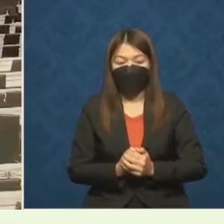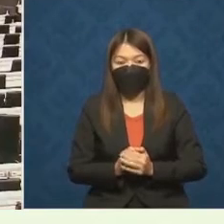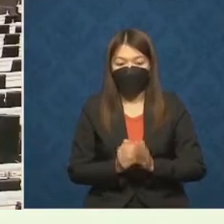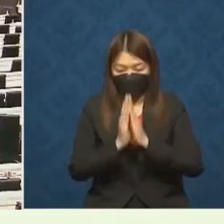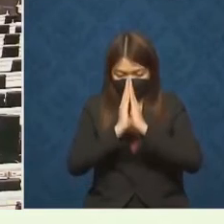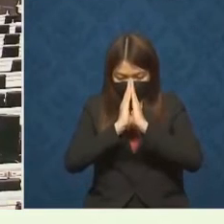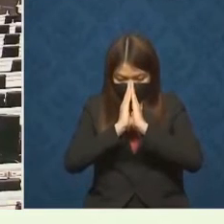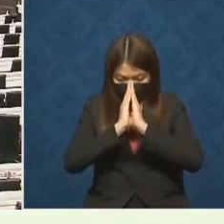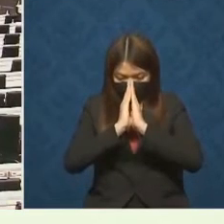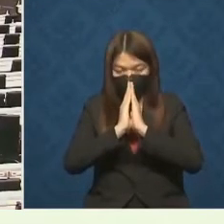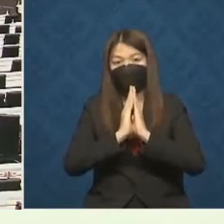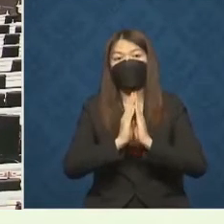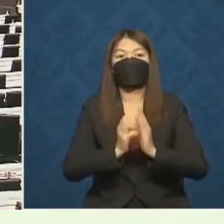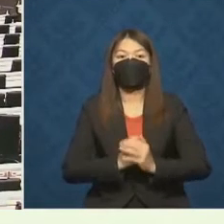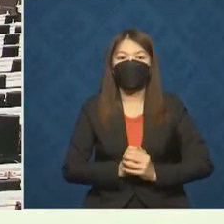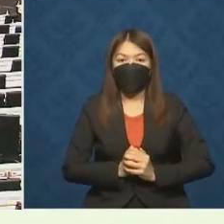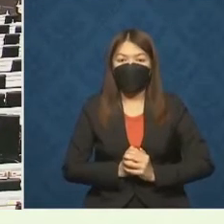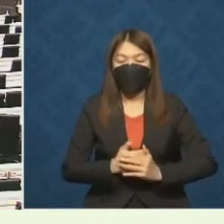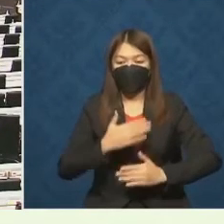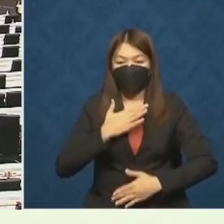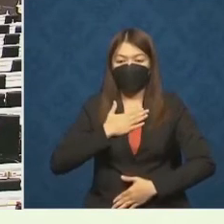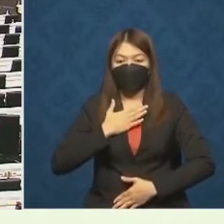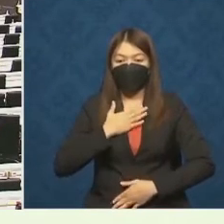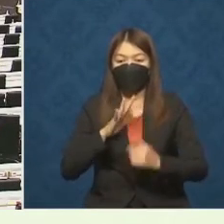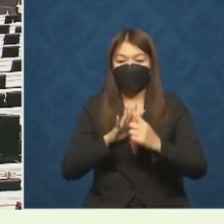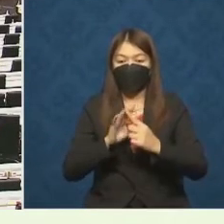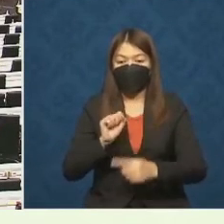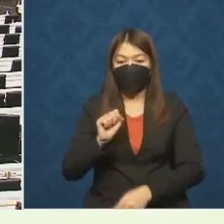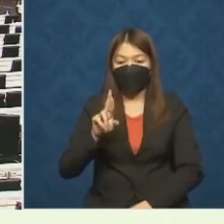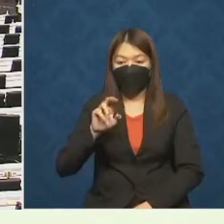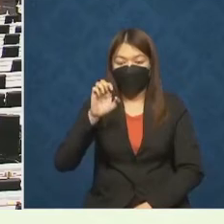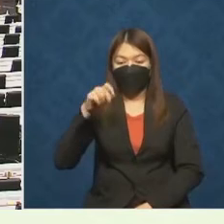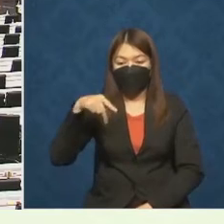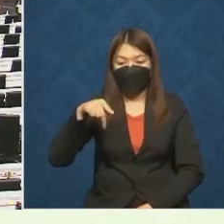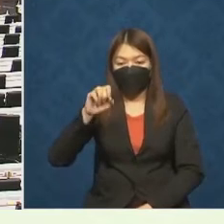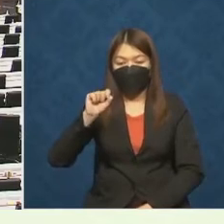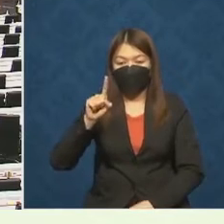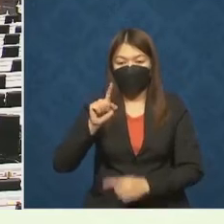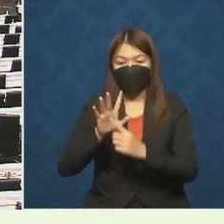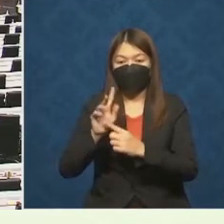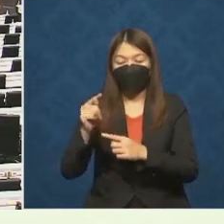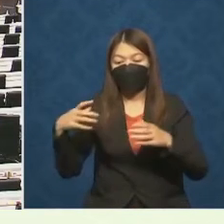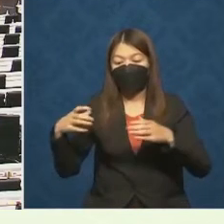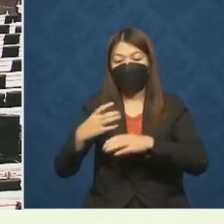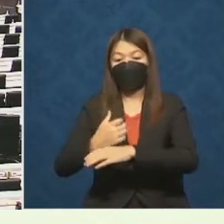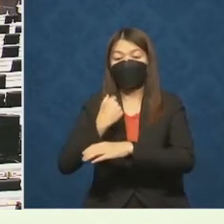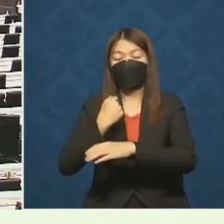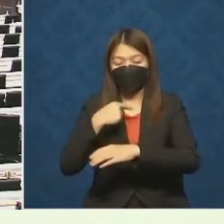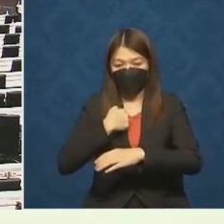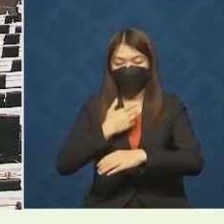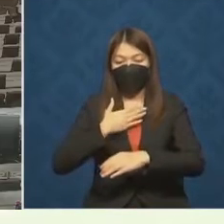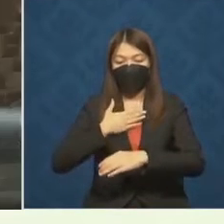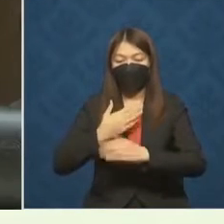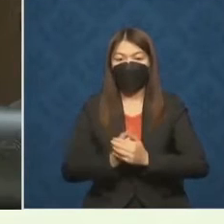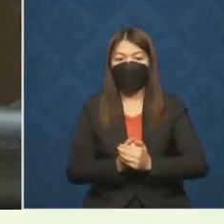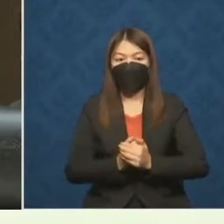กราบเรียนท่านประธานที่เคารพครับผมพลตระเอกเสรีพิสุทธิ์เสรีรวมไทยครับก็ในวันนี้ผมจะก